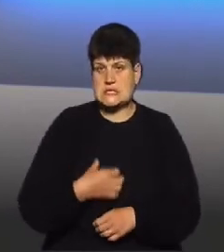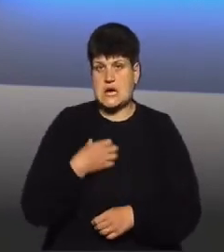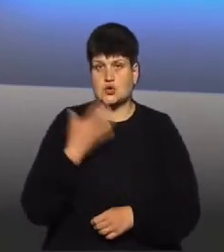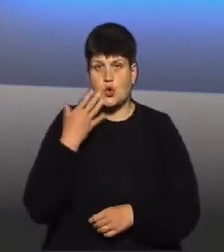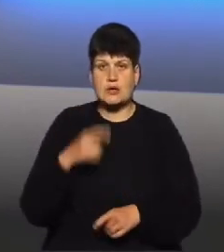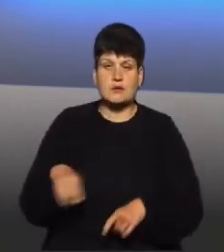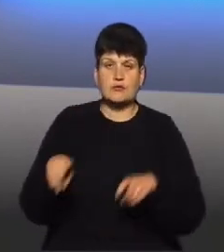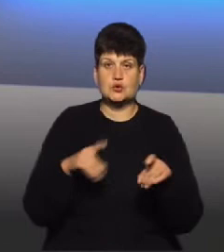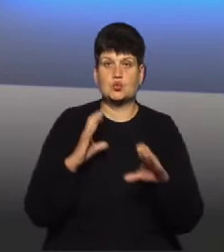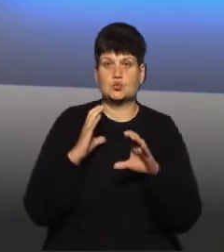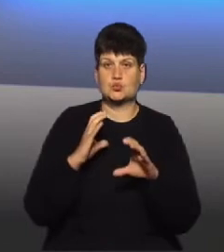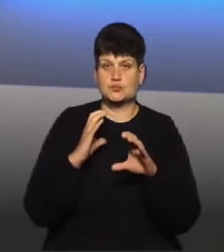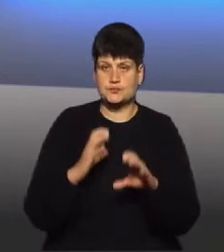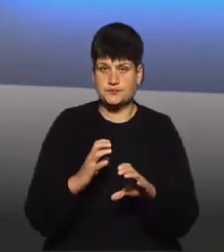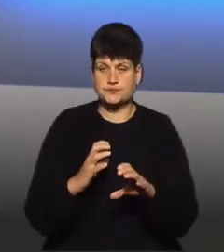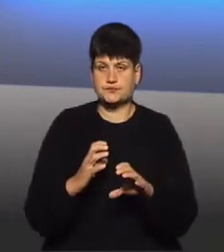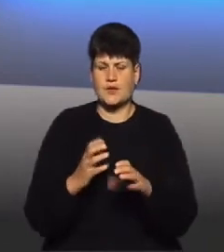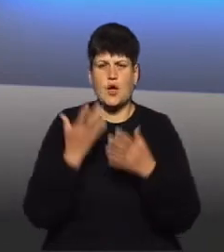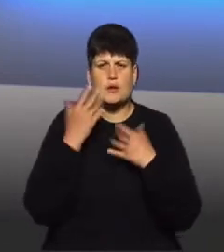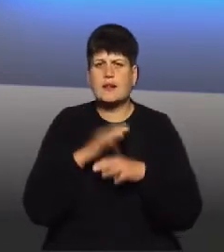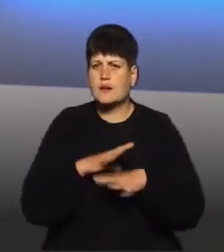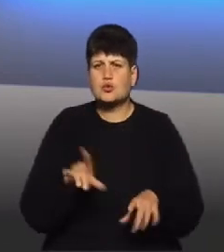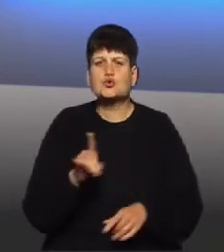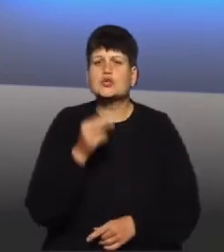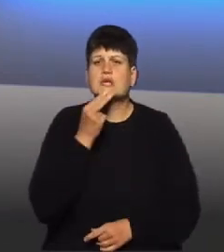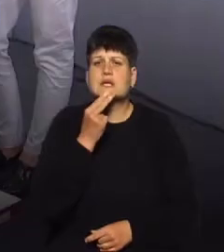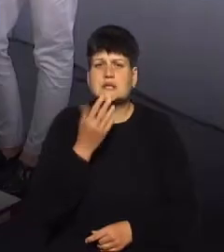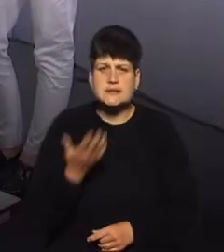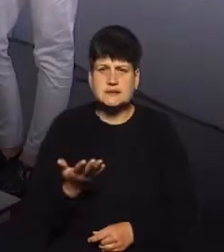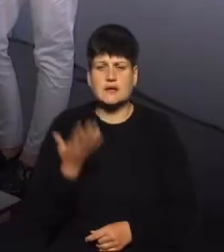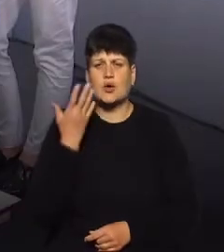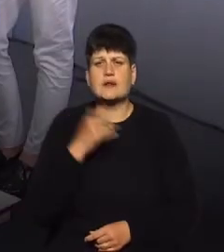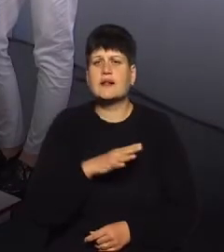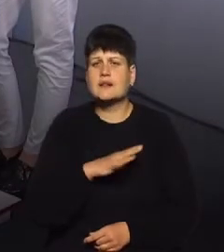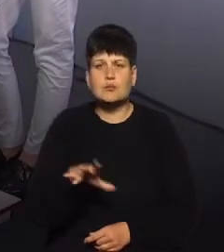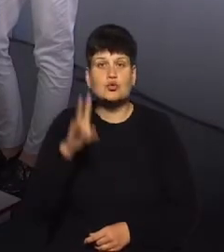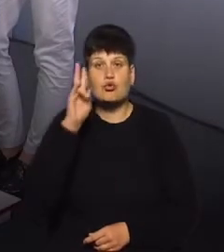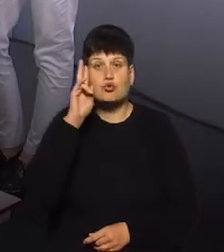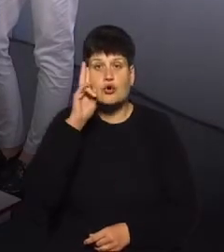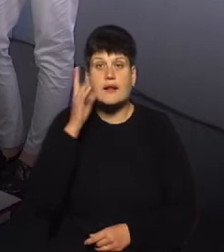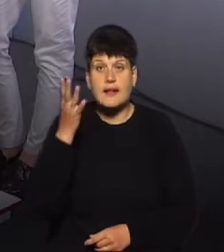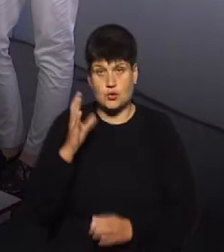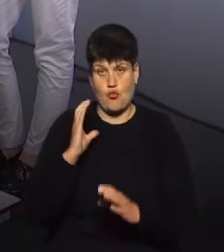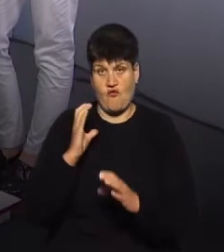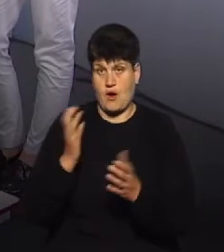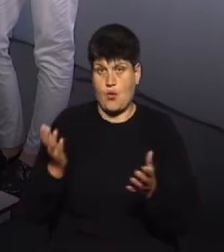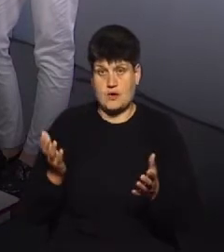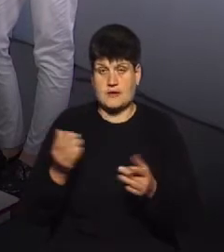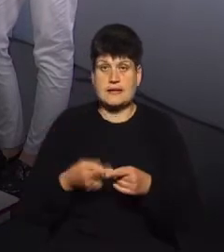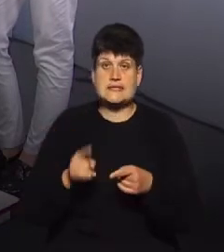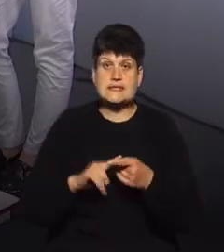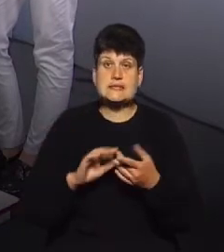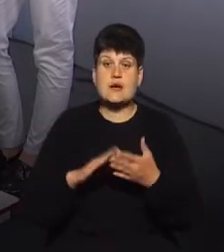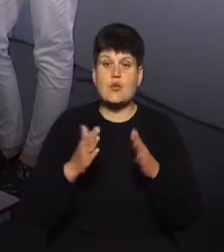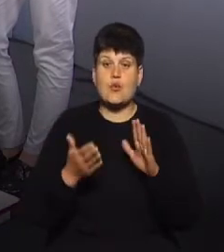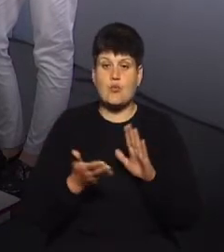вагонами, коли не було що їсти, коли не було навіть туалету в тому вагоні, це умови, ну, насправді,